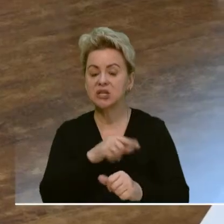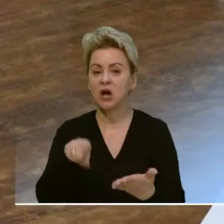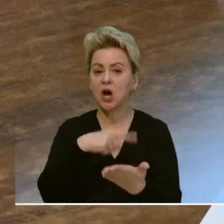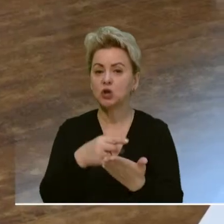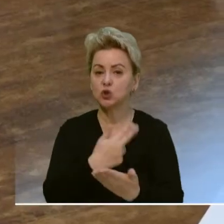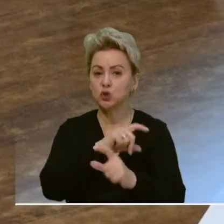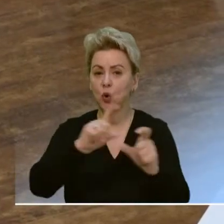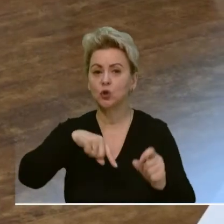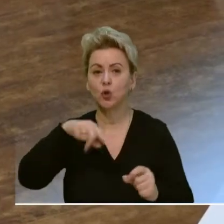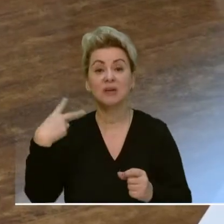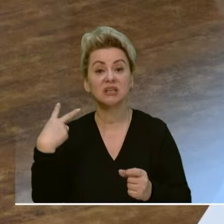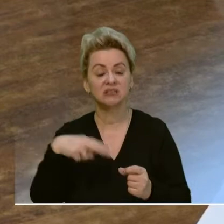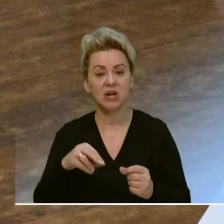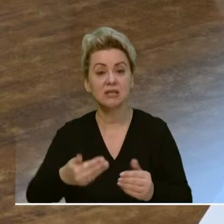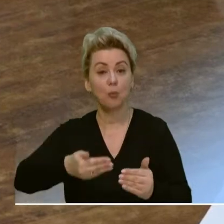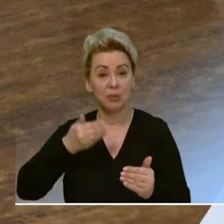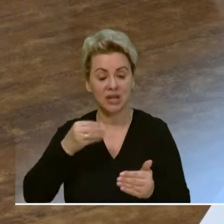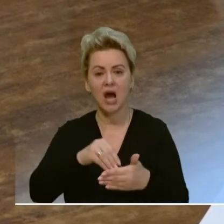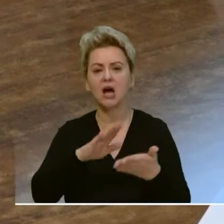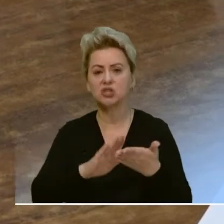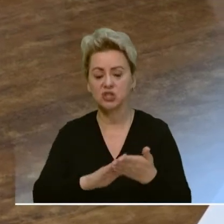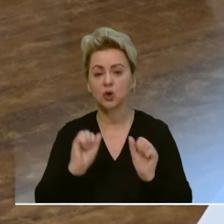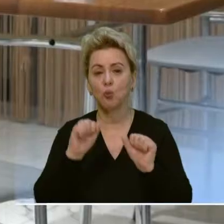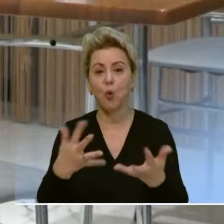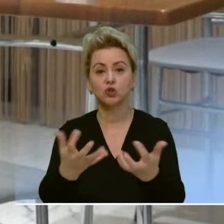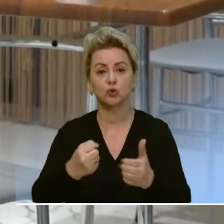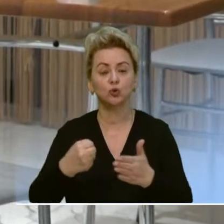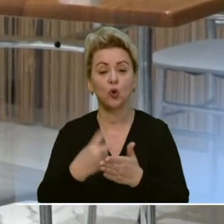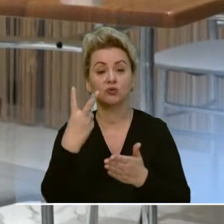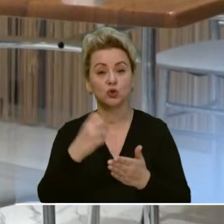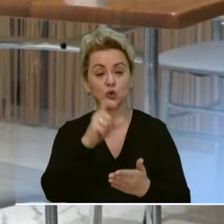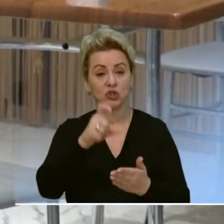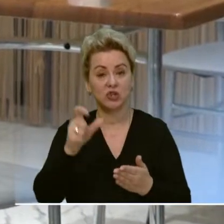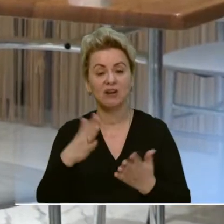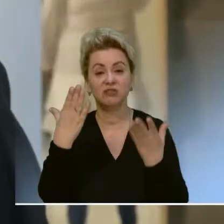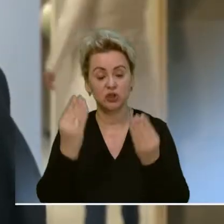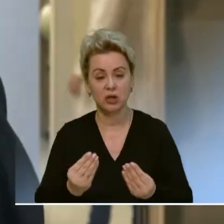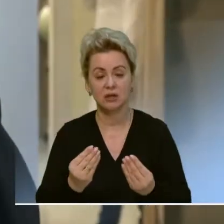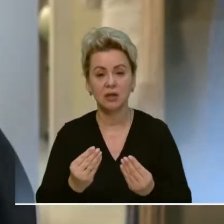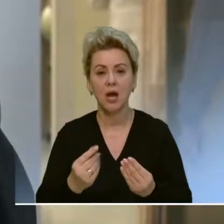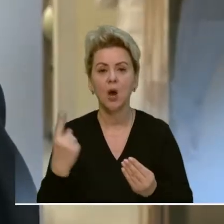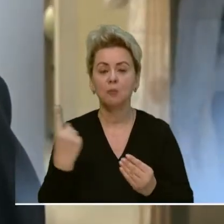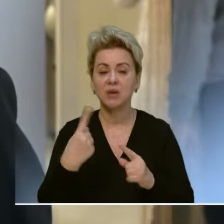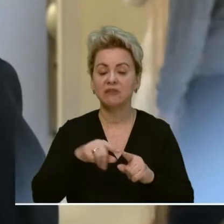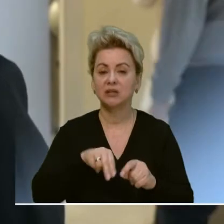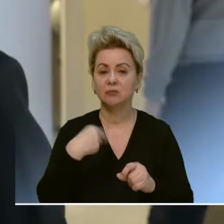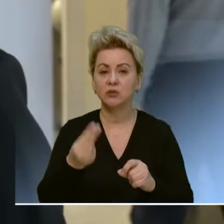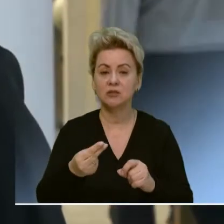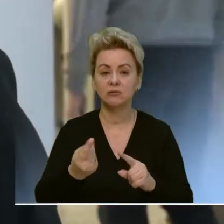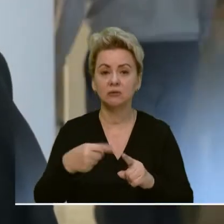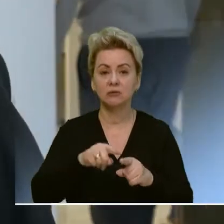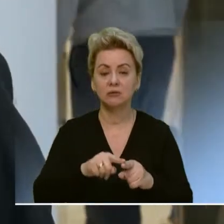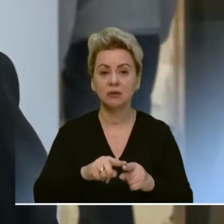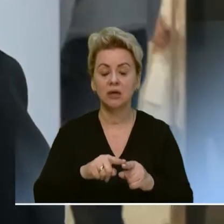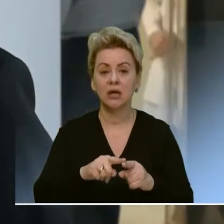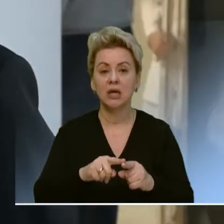городской больницы номер 20. По предварительной оценке он способен принять до 200 человек в день. Первое дается сертификат